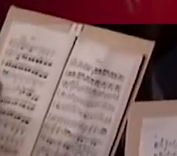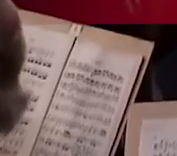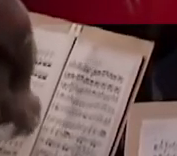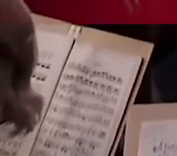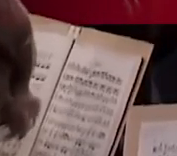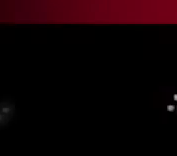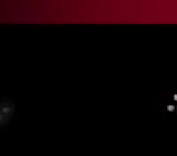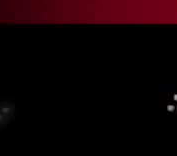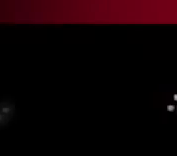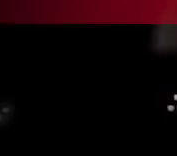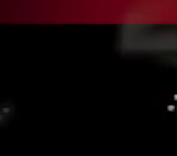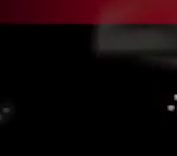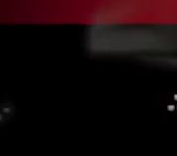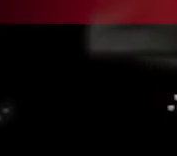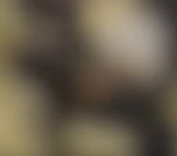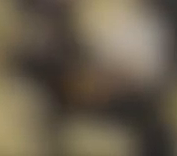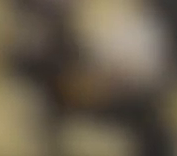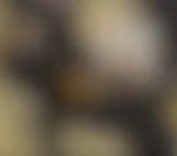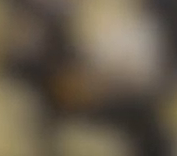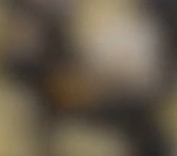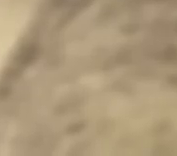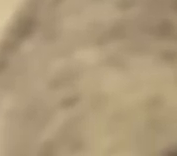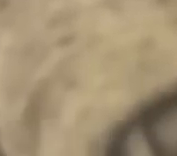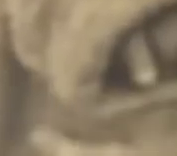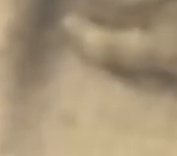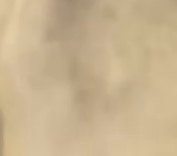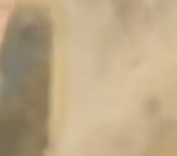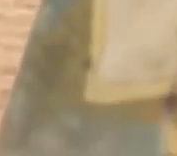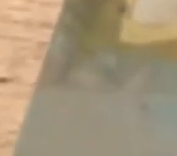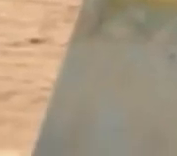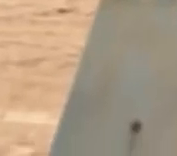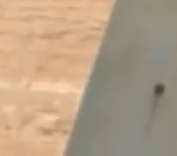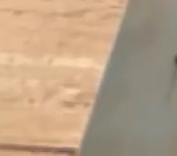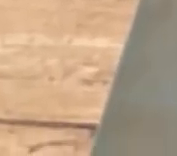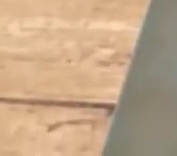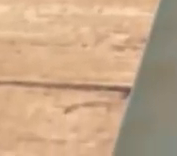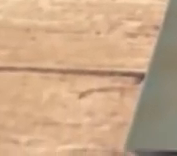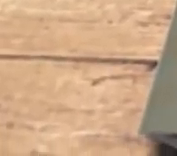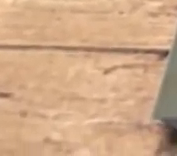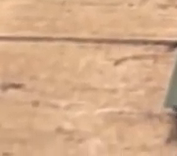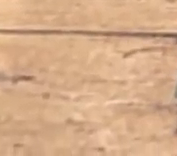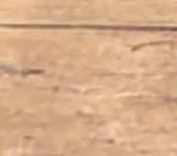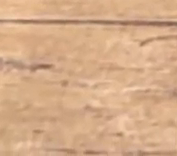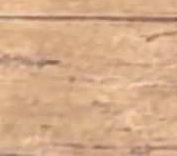עם המנצח יורי תמירקנוב בחגיגות 70 לישראל. סע הביתה